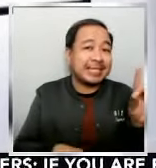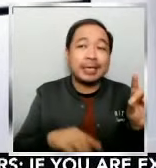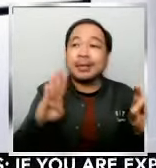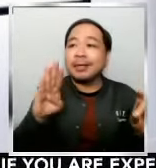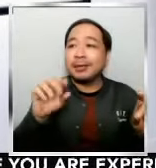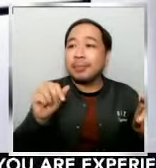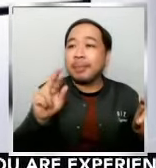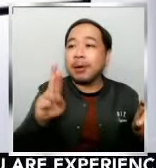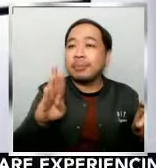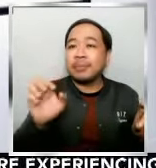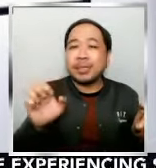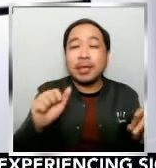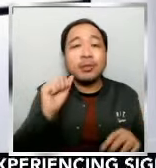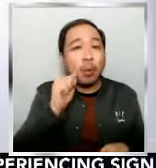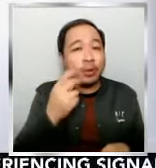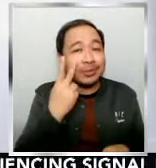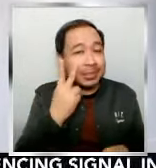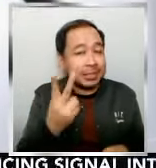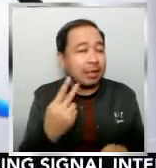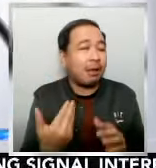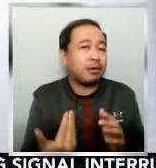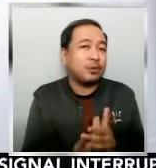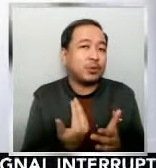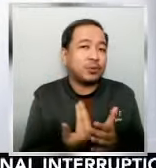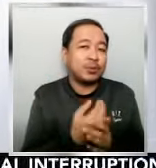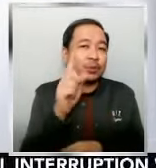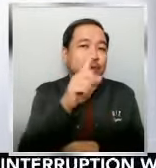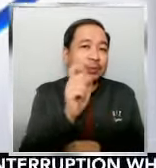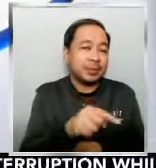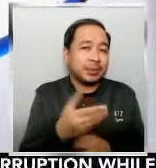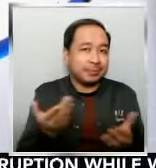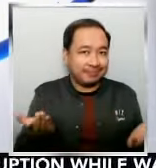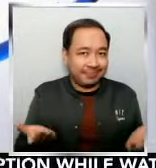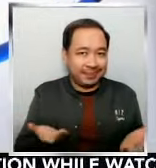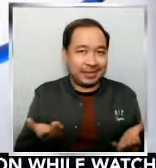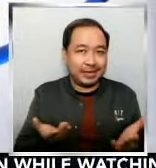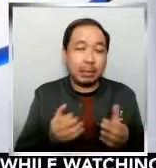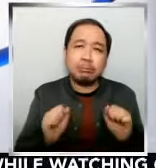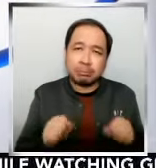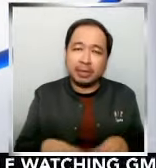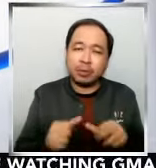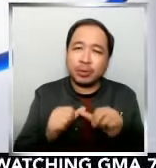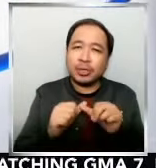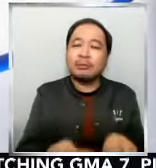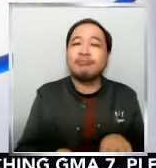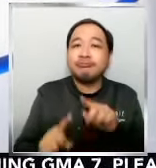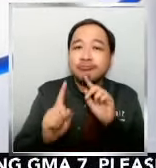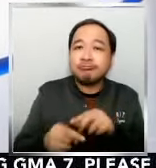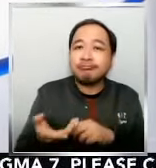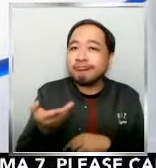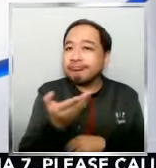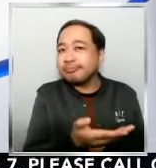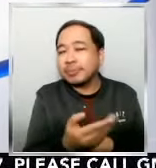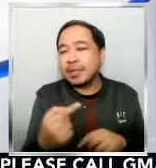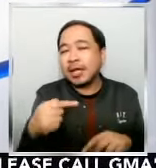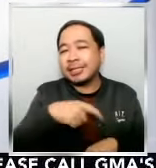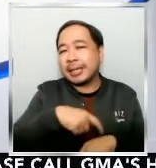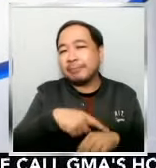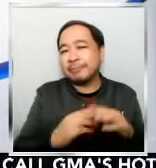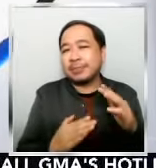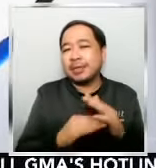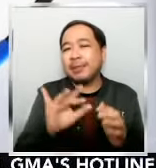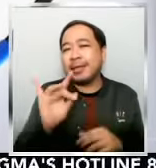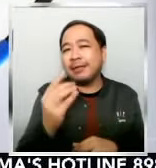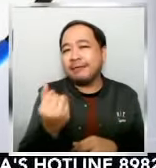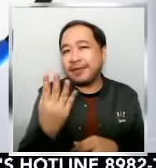At bukas po, abangan ulit ang trivia question sa Alam Na This. Pwede pa pong mag-submit ng sagot hanggang 8:15 p.m. kaya habol